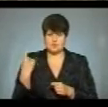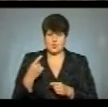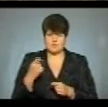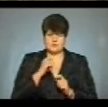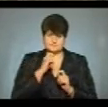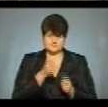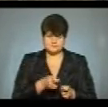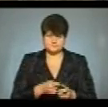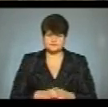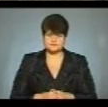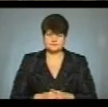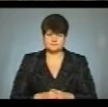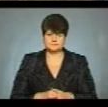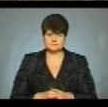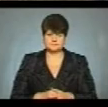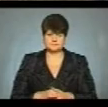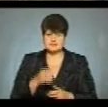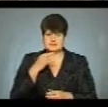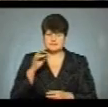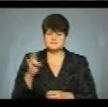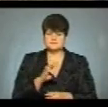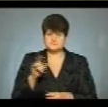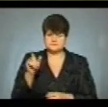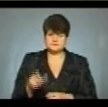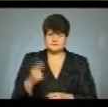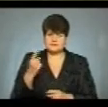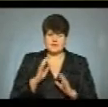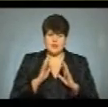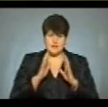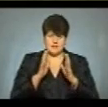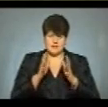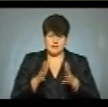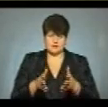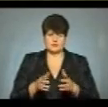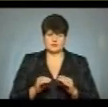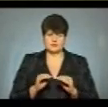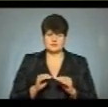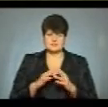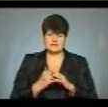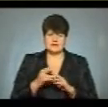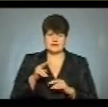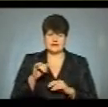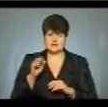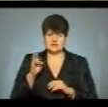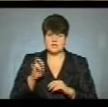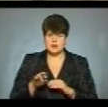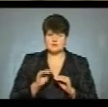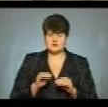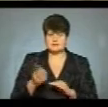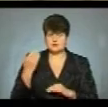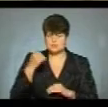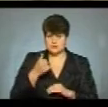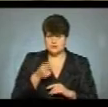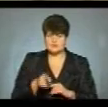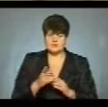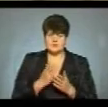області, розповів отець Андрій Любунь. Він каже, першу алею пам'яті військових Тернопільщини у селі Лішня посадили торік. Біля неї